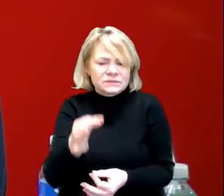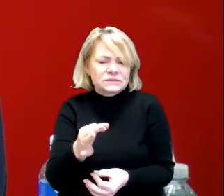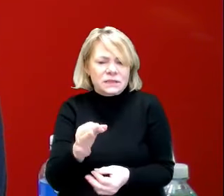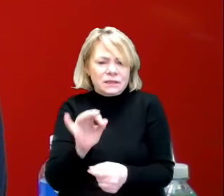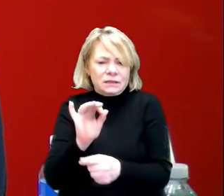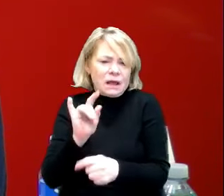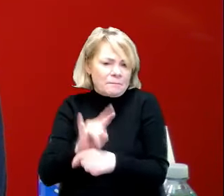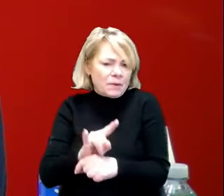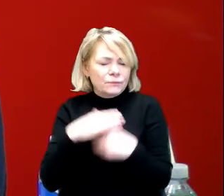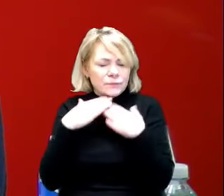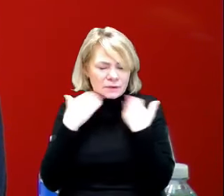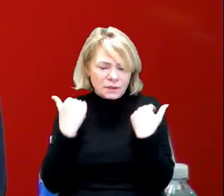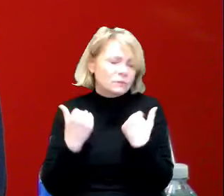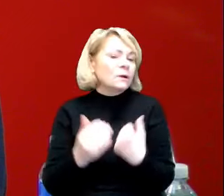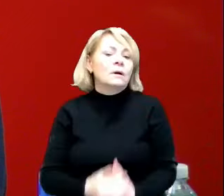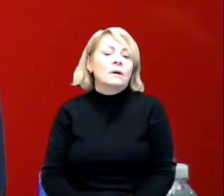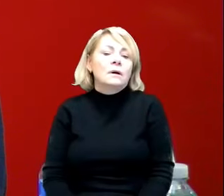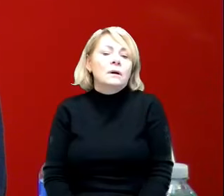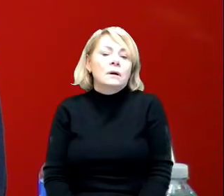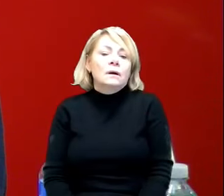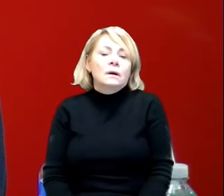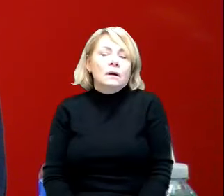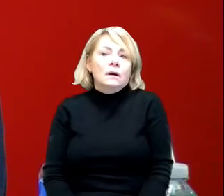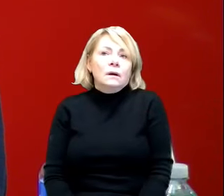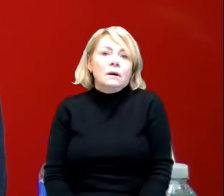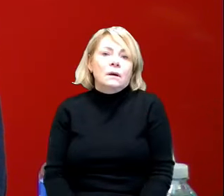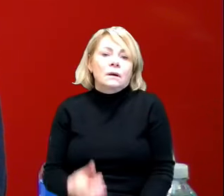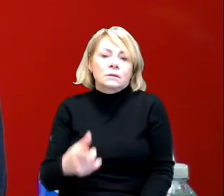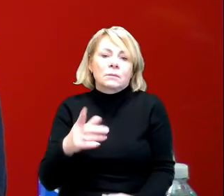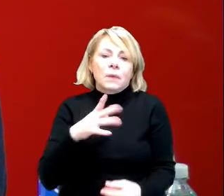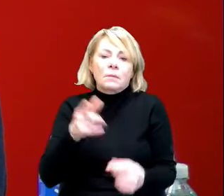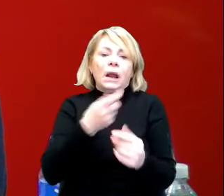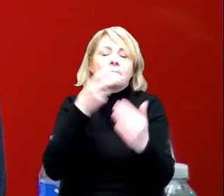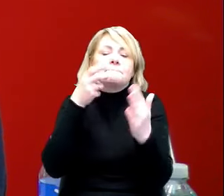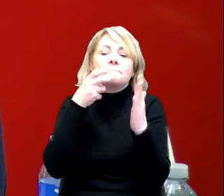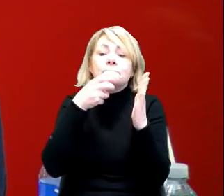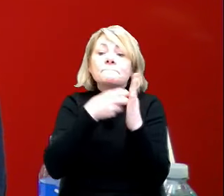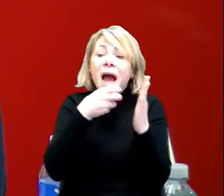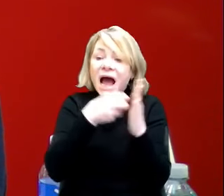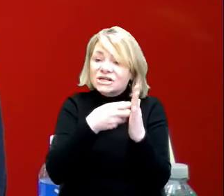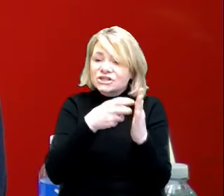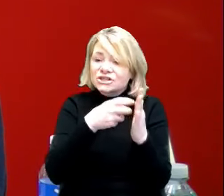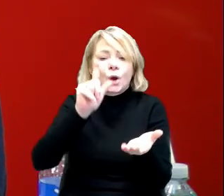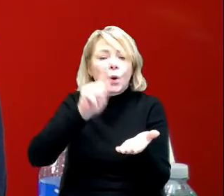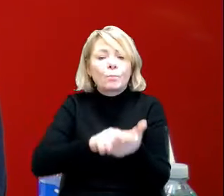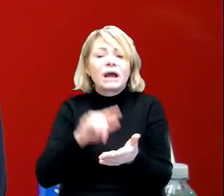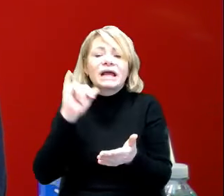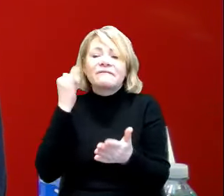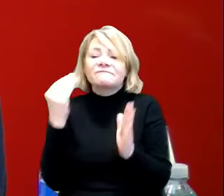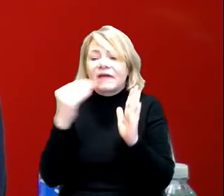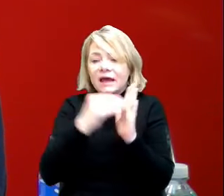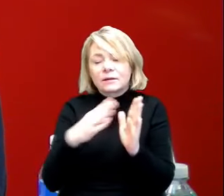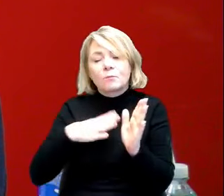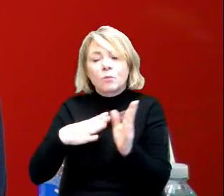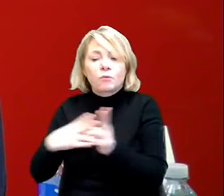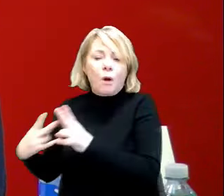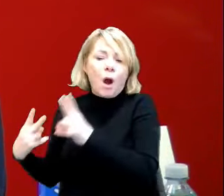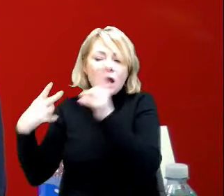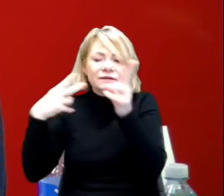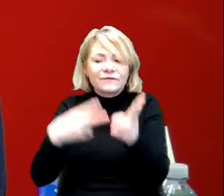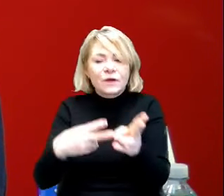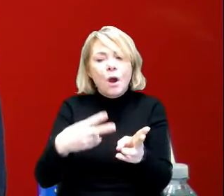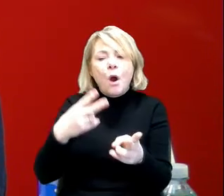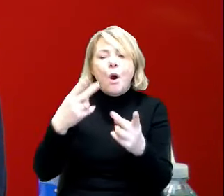kalbėjom apie tai kad reik paštą patį pastatą įvertinti atvyko kultūros infrastruktūrą